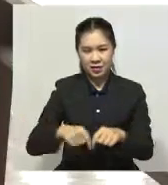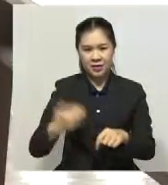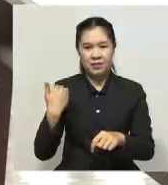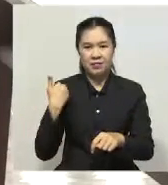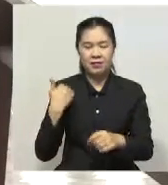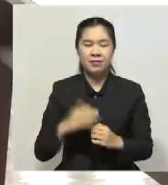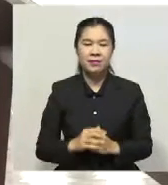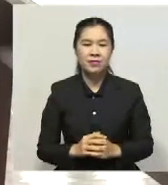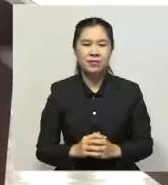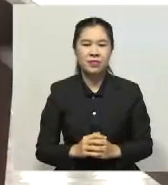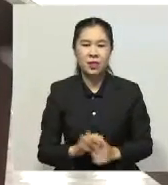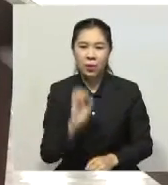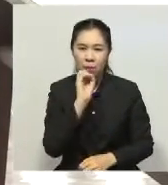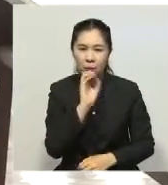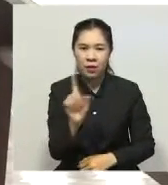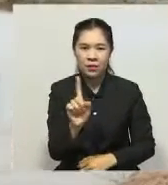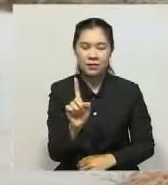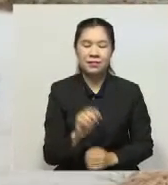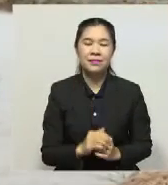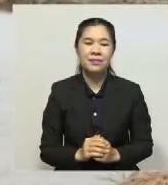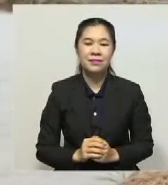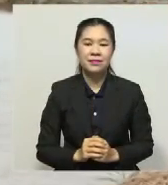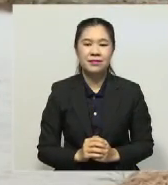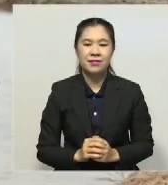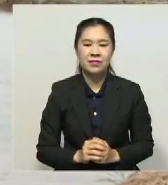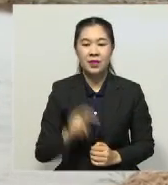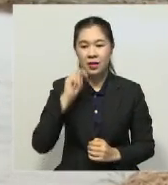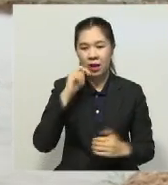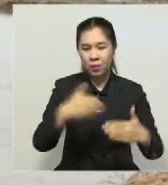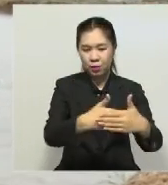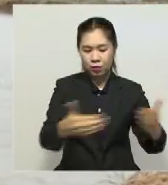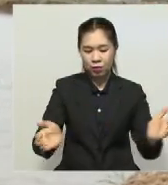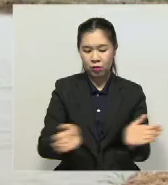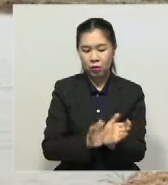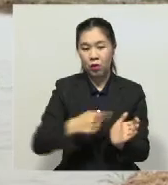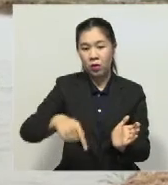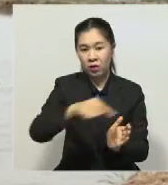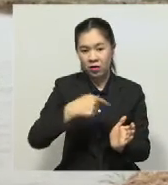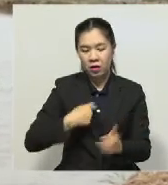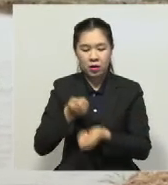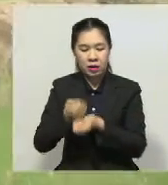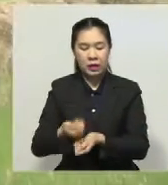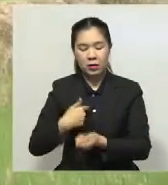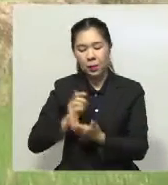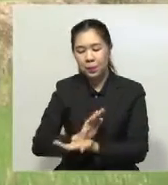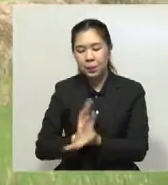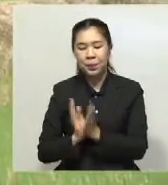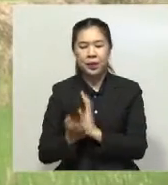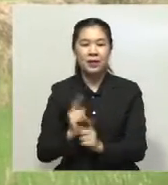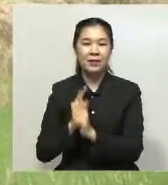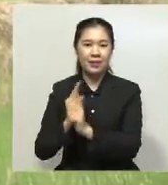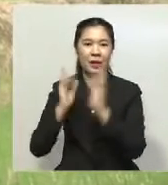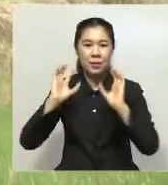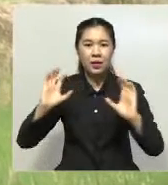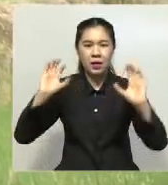ราชาก็บอกกับทีมข่าวว่าการเป็นพื้นที่รับน้ำเกษตรกรก็ต้องปรับตัวเพื่อให้ทันตามมาตรการที่รัฐบาลกำห